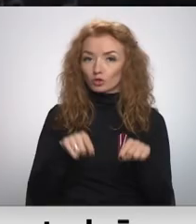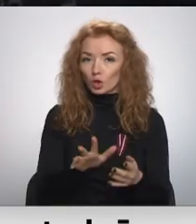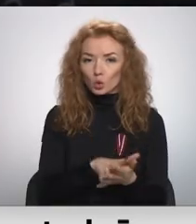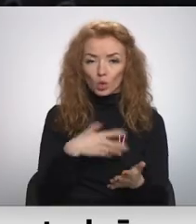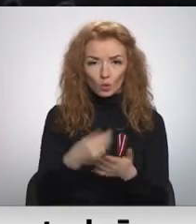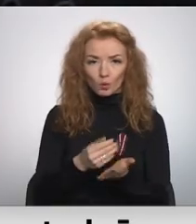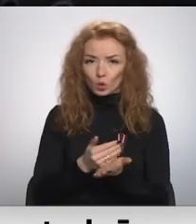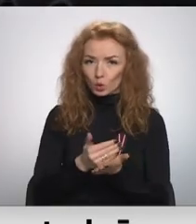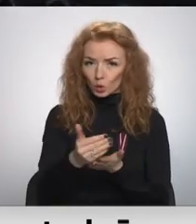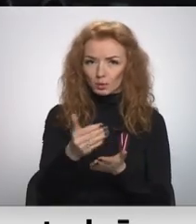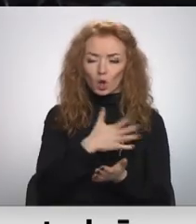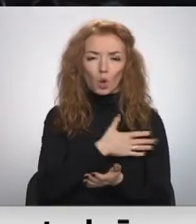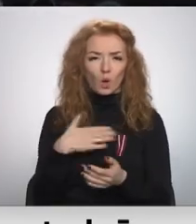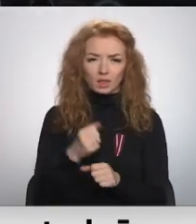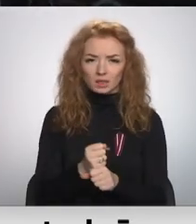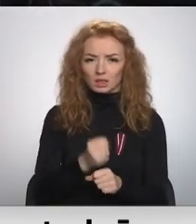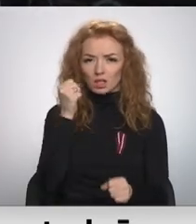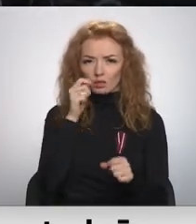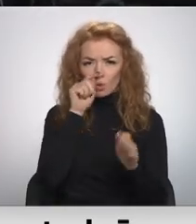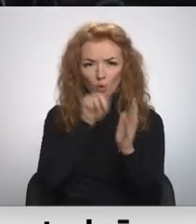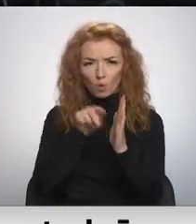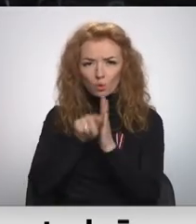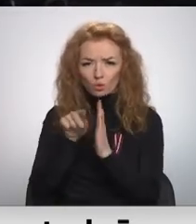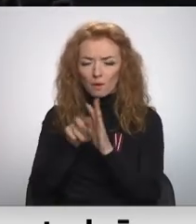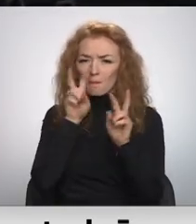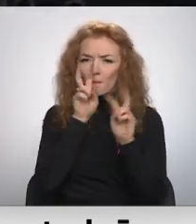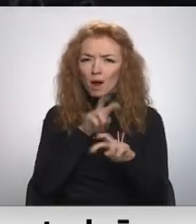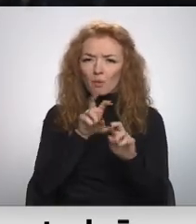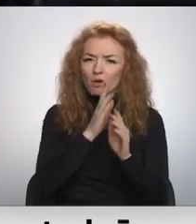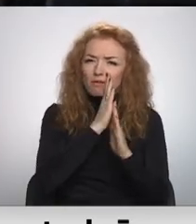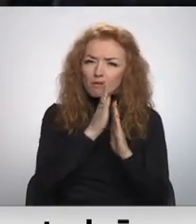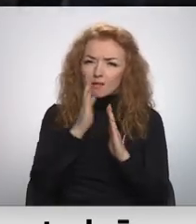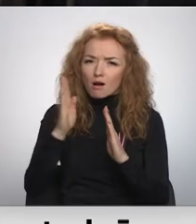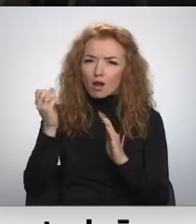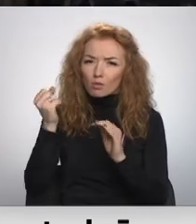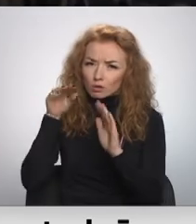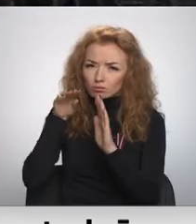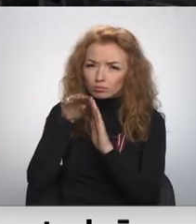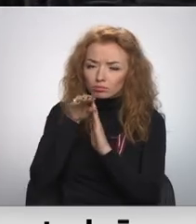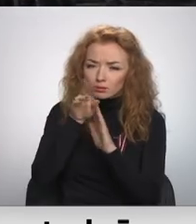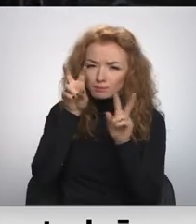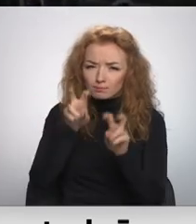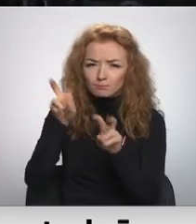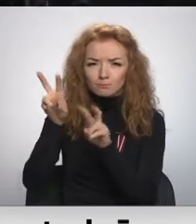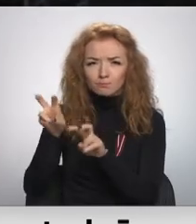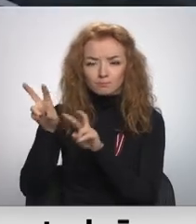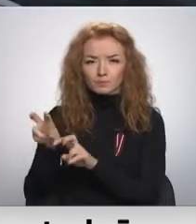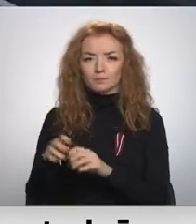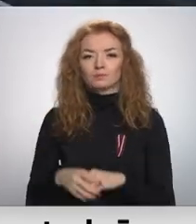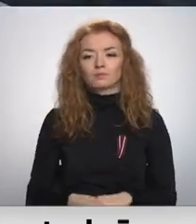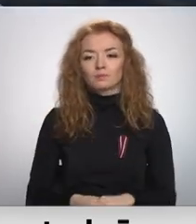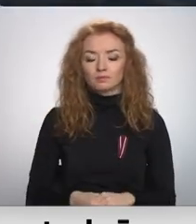joprojām turpinās ļoti stingra kontrole, tiek pārbaudīts pilnīgi katrs braucējs, kas dodas pa šo šoseju.